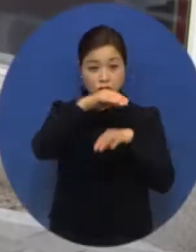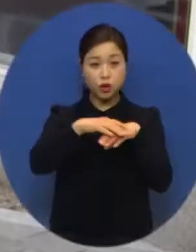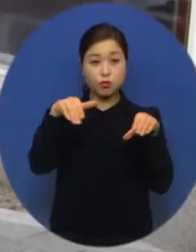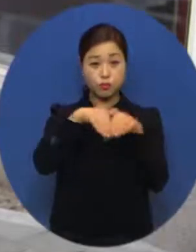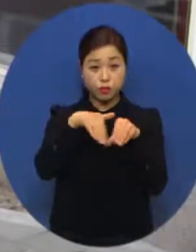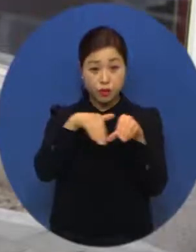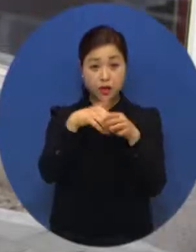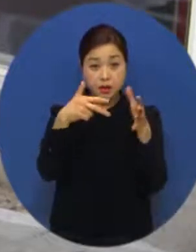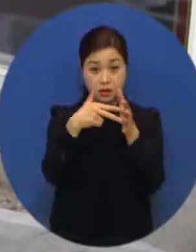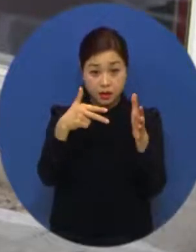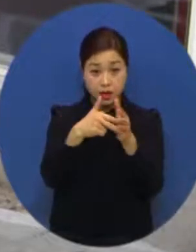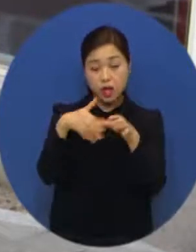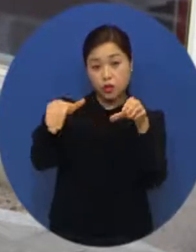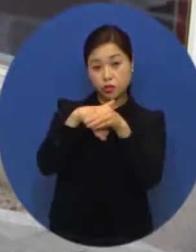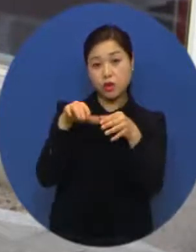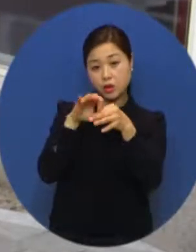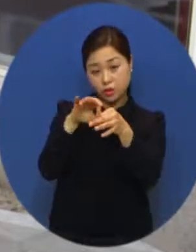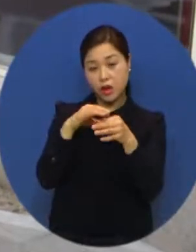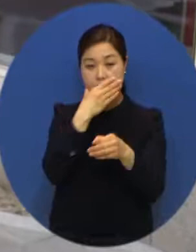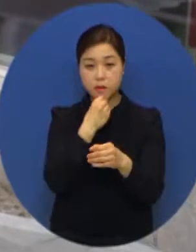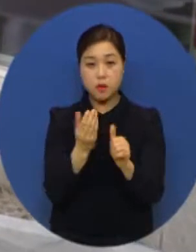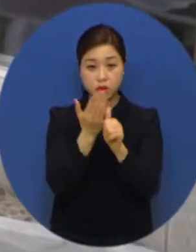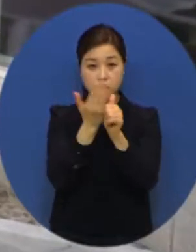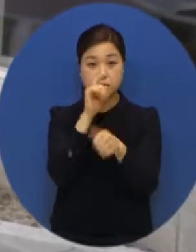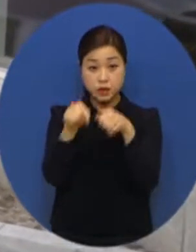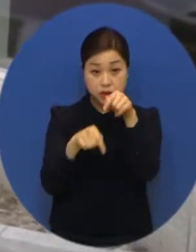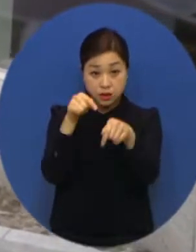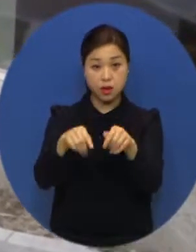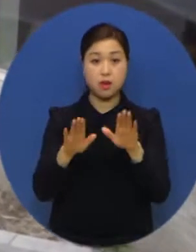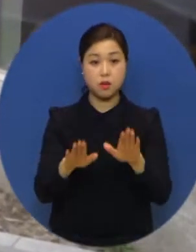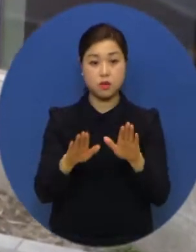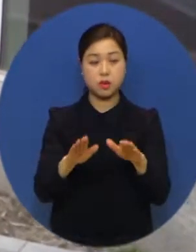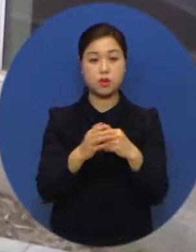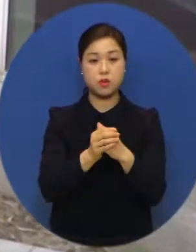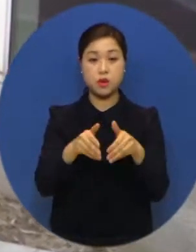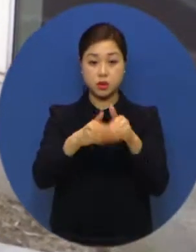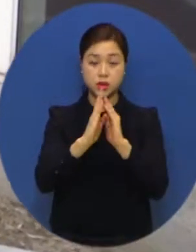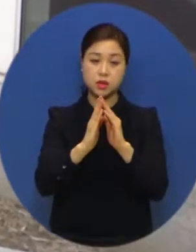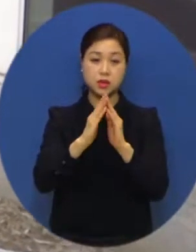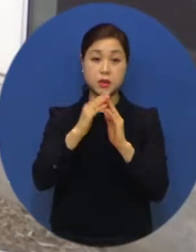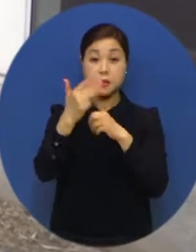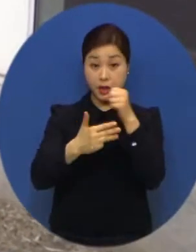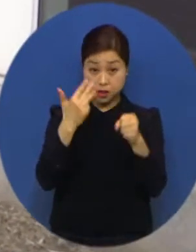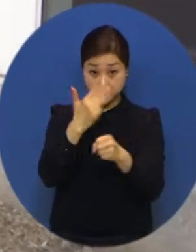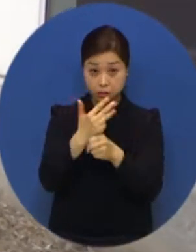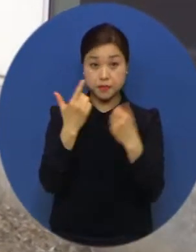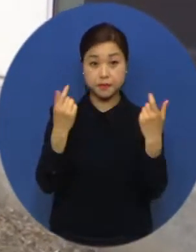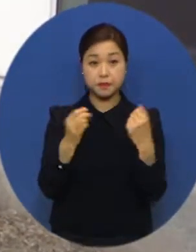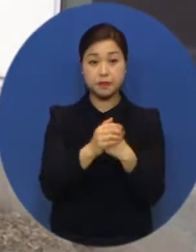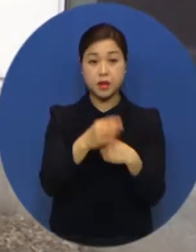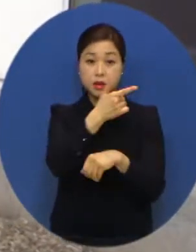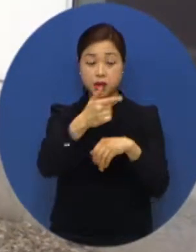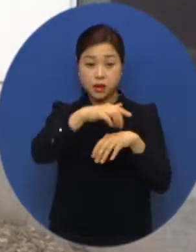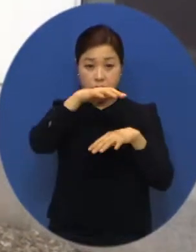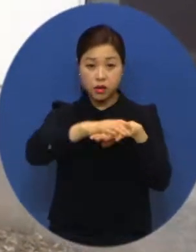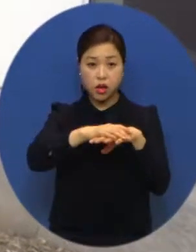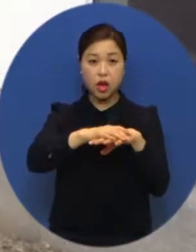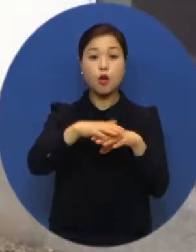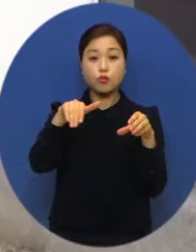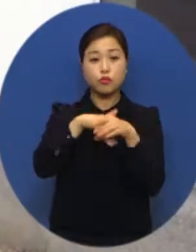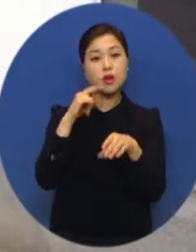대전문화재단이 문화를 통한 행복 키움을 실천하며 올해로 창립 8주년을 맞았습니다. 대전의 문화예술을